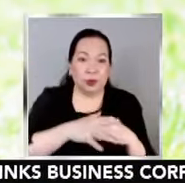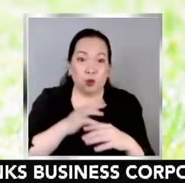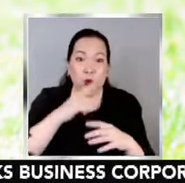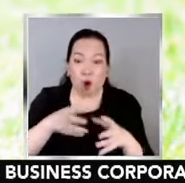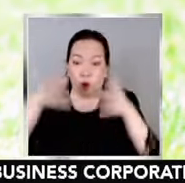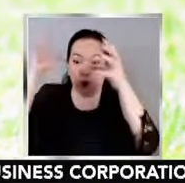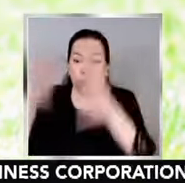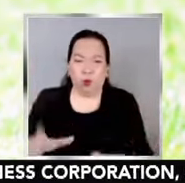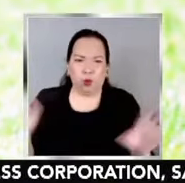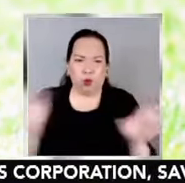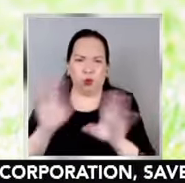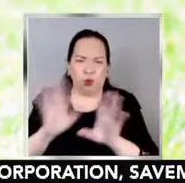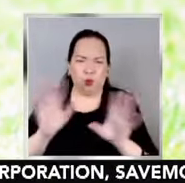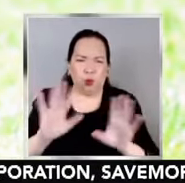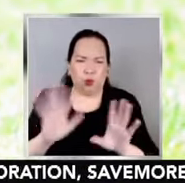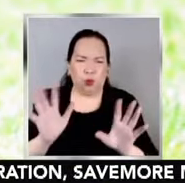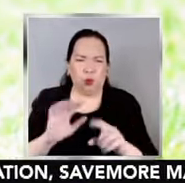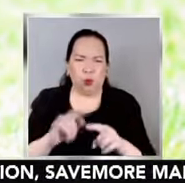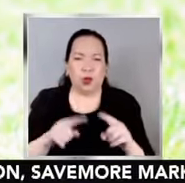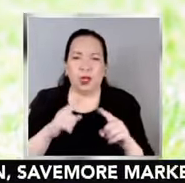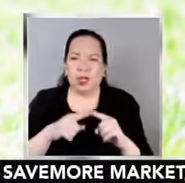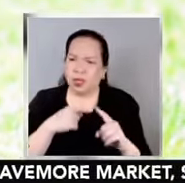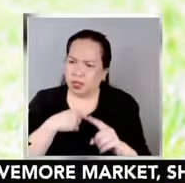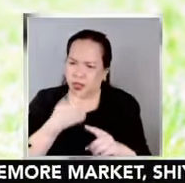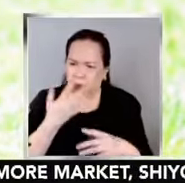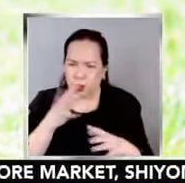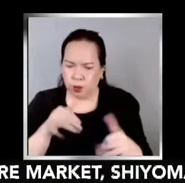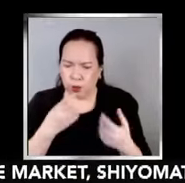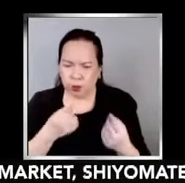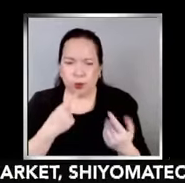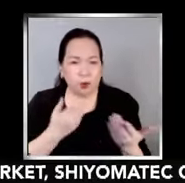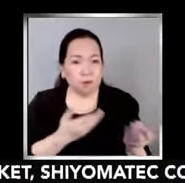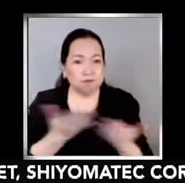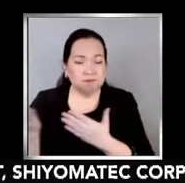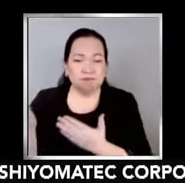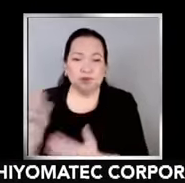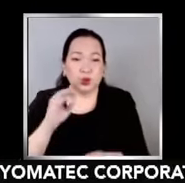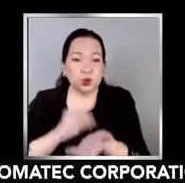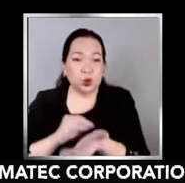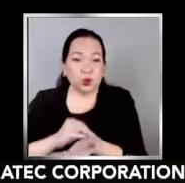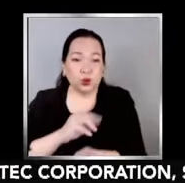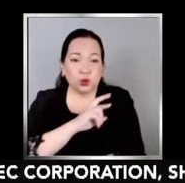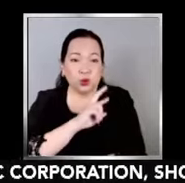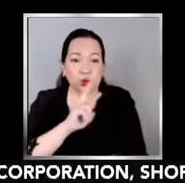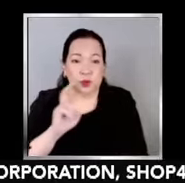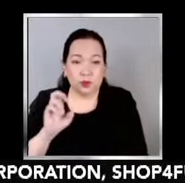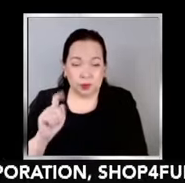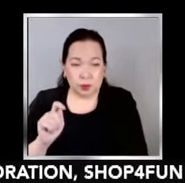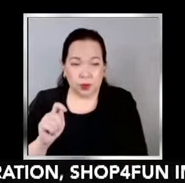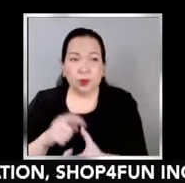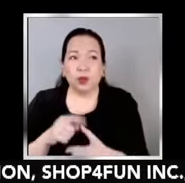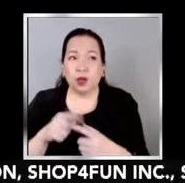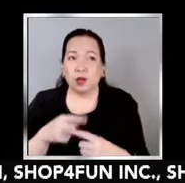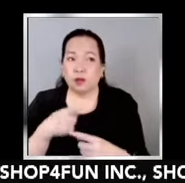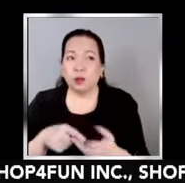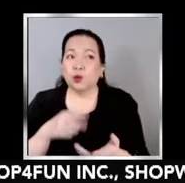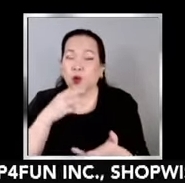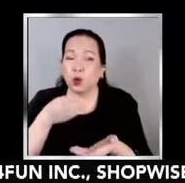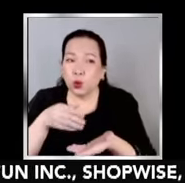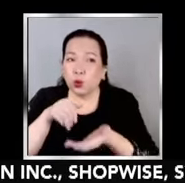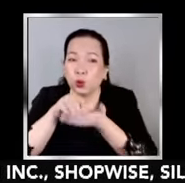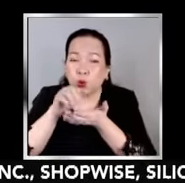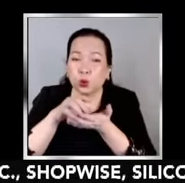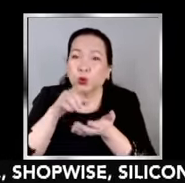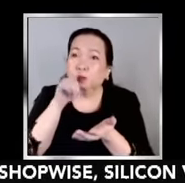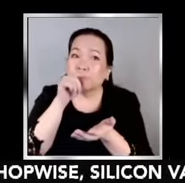nawawala mga sintomas, itakbo agad ang ating alaga sa pinakamalapit na veterinarian. Samantala, matapos daw mabigyan ng maiinom na tubig, ang Maya bumuti raw agad